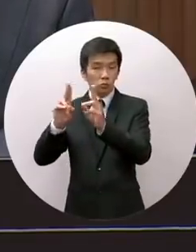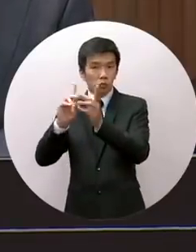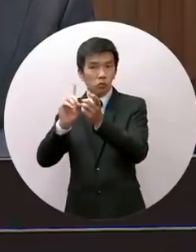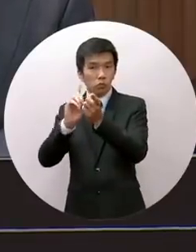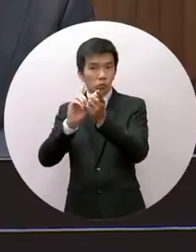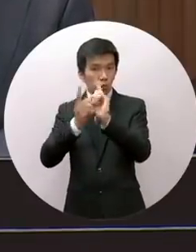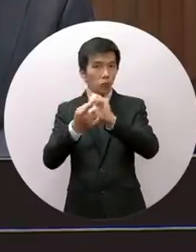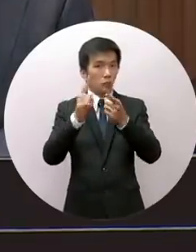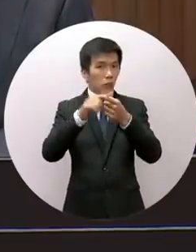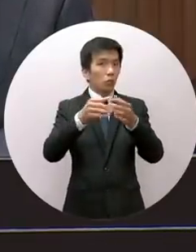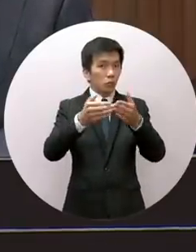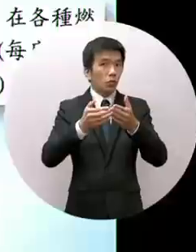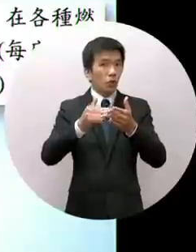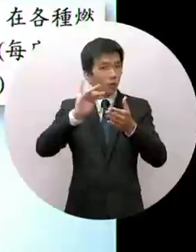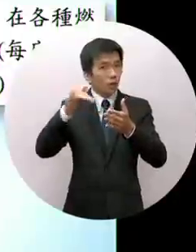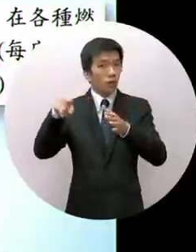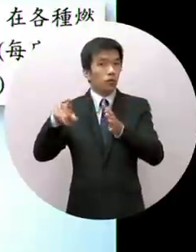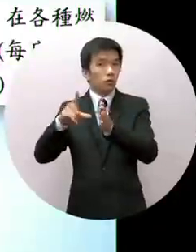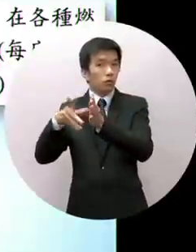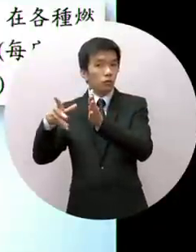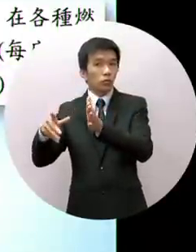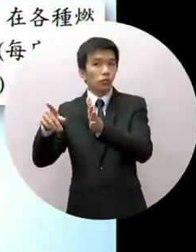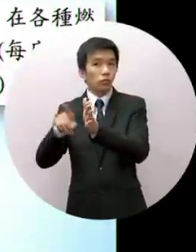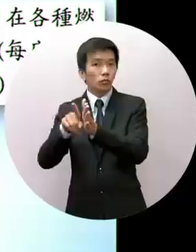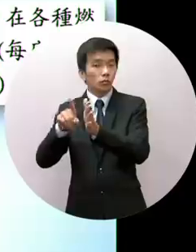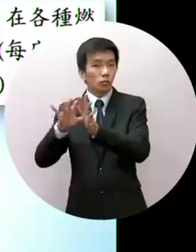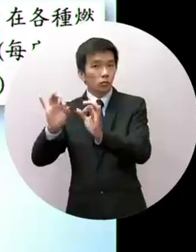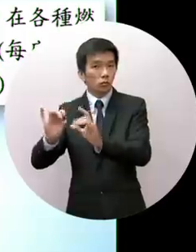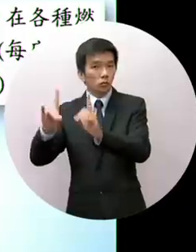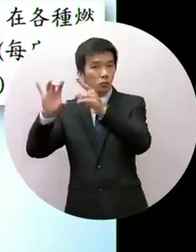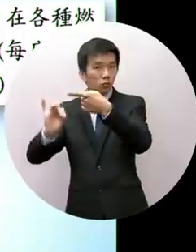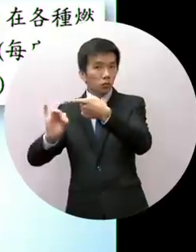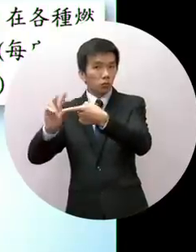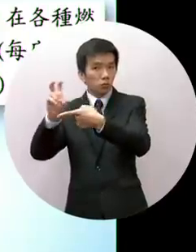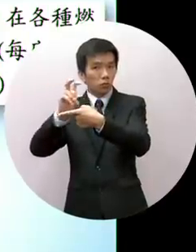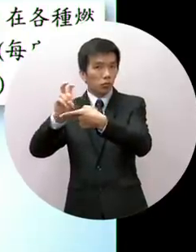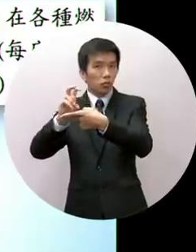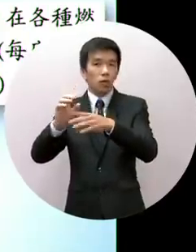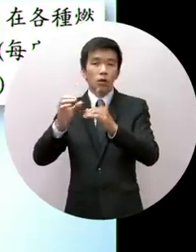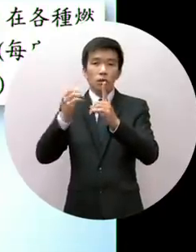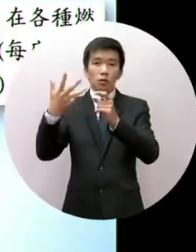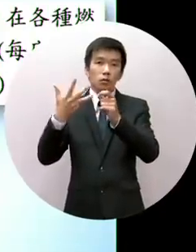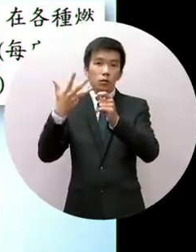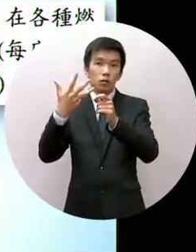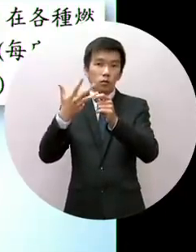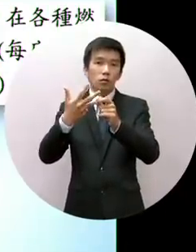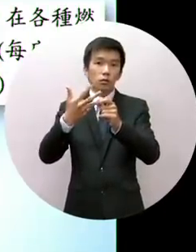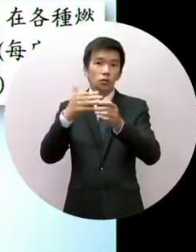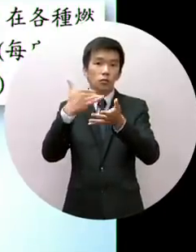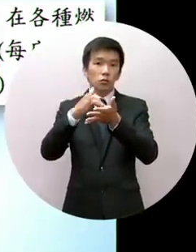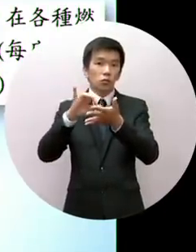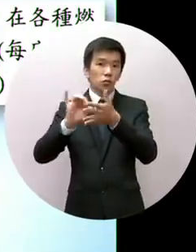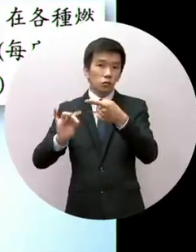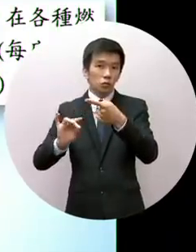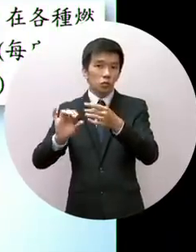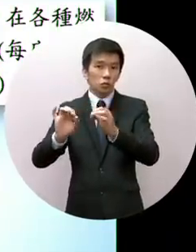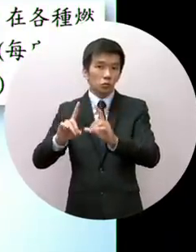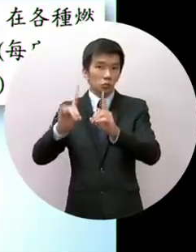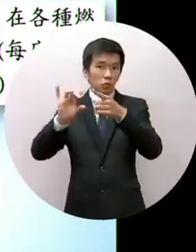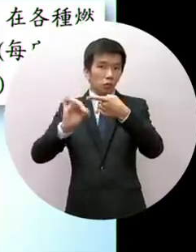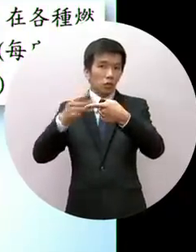电价上涨20%。从108年到114年，每年涨